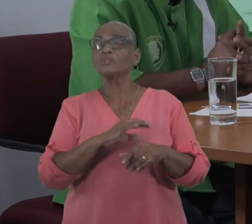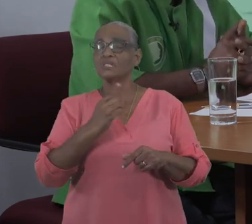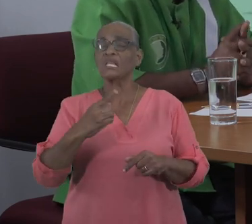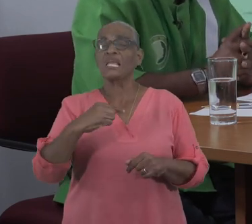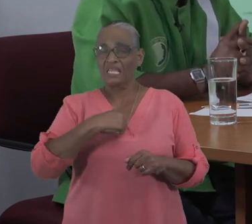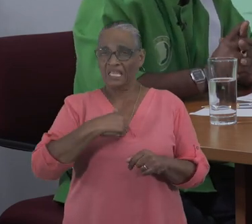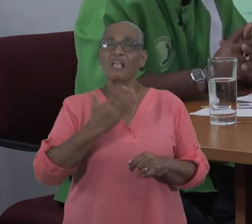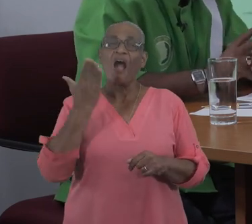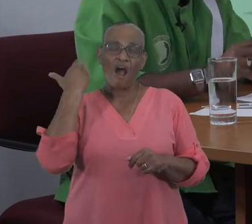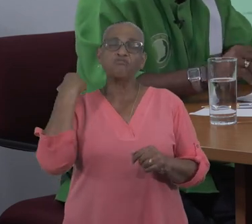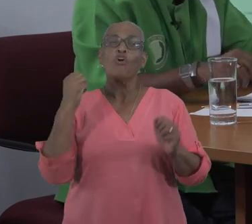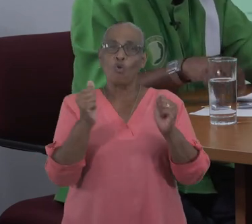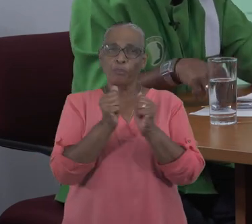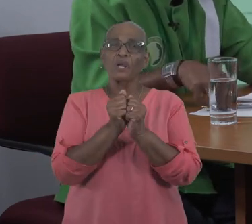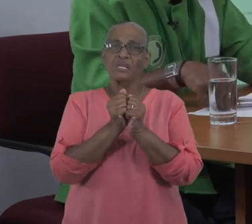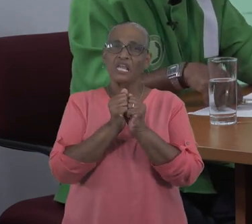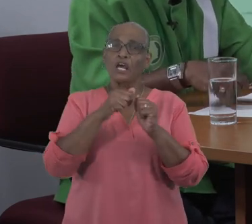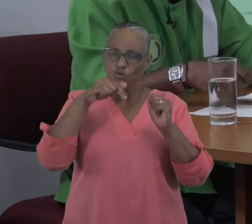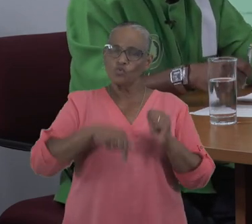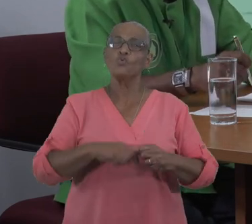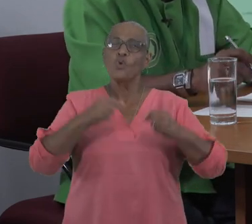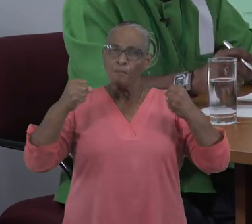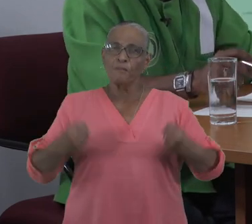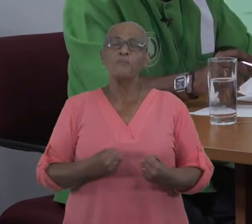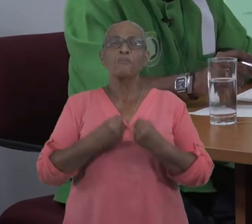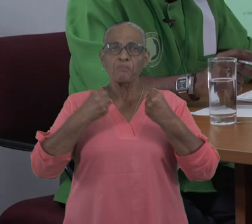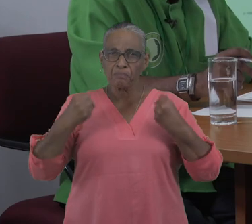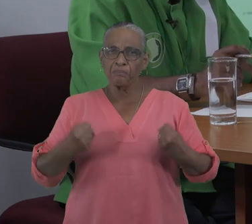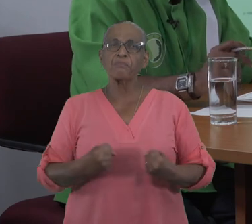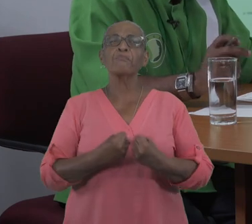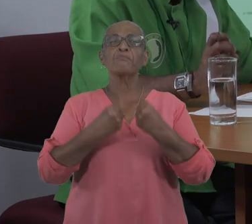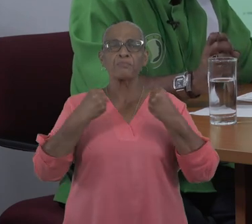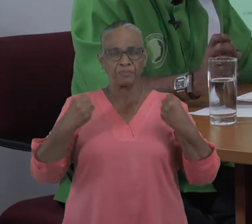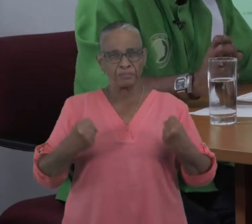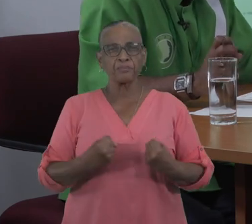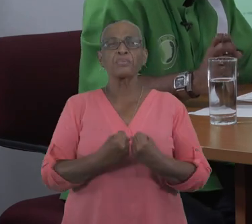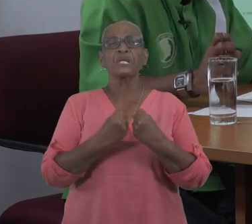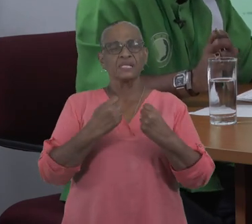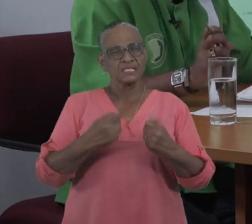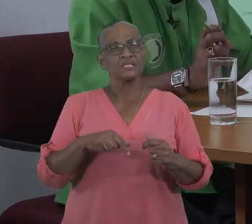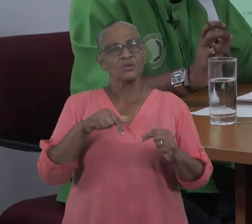namuroko. Dat is waarmee ik de afgelopen jaren bezig ben. En